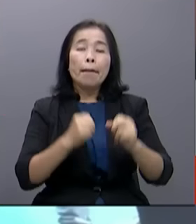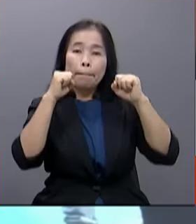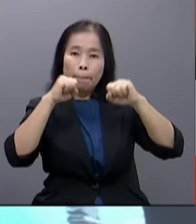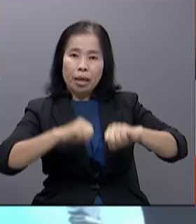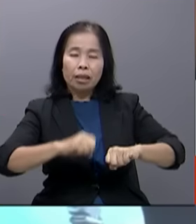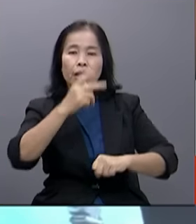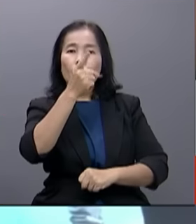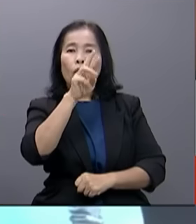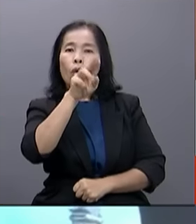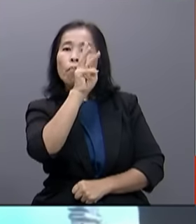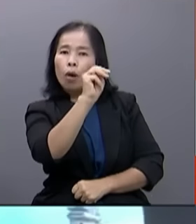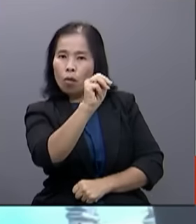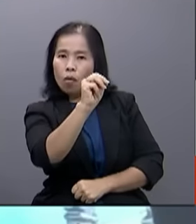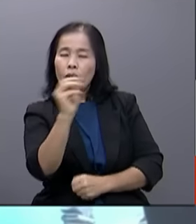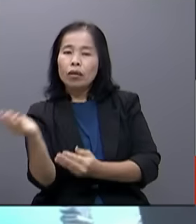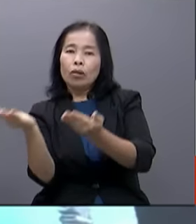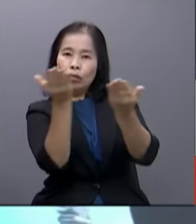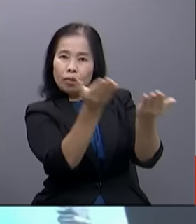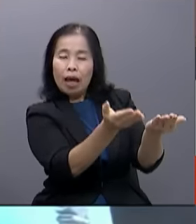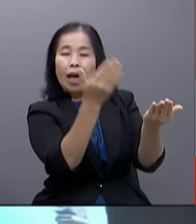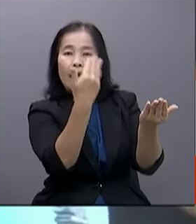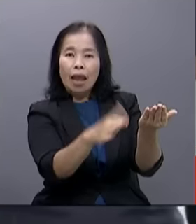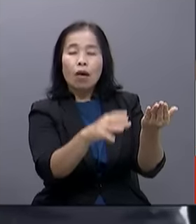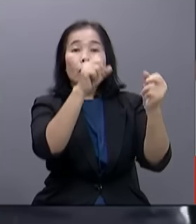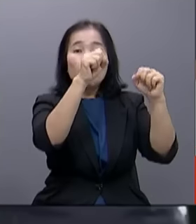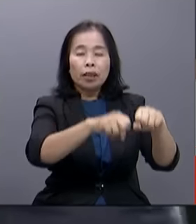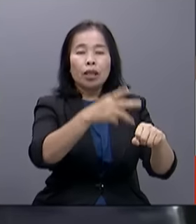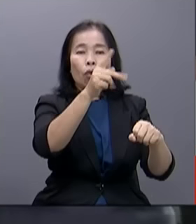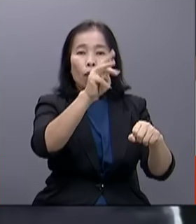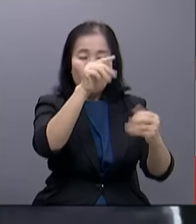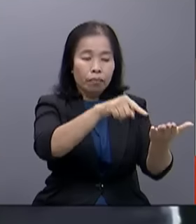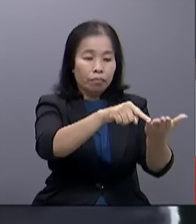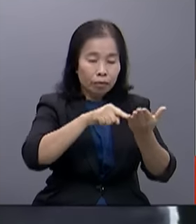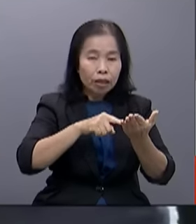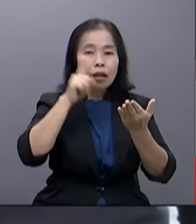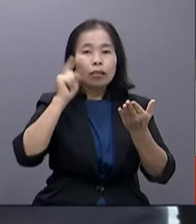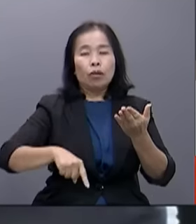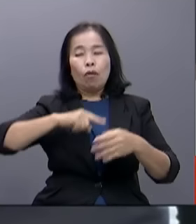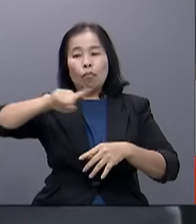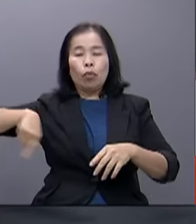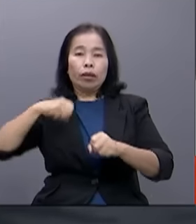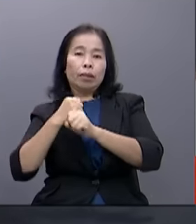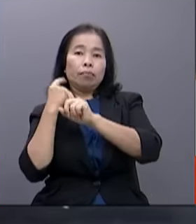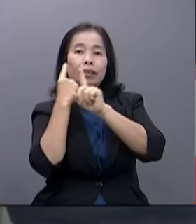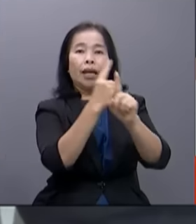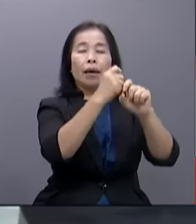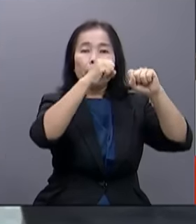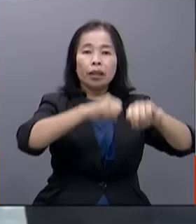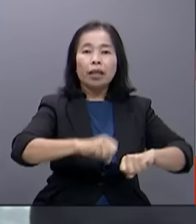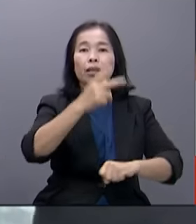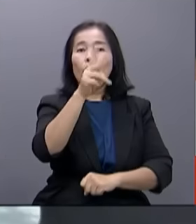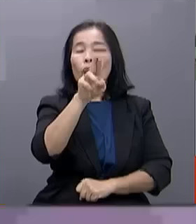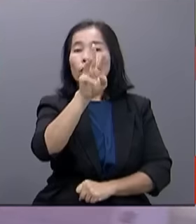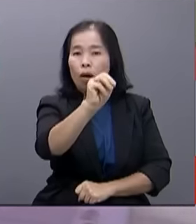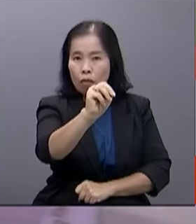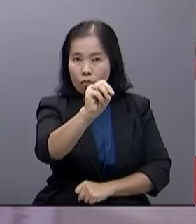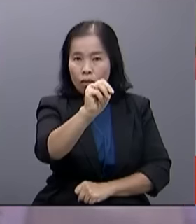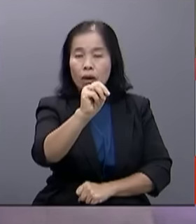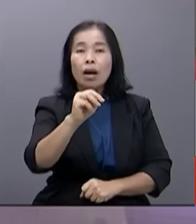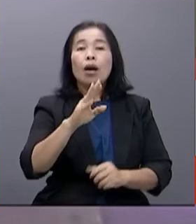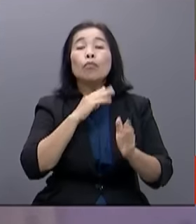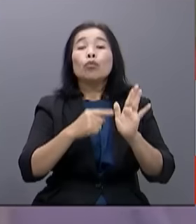แต่ปี2482หน่วยราชการจะต้องถือปฏิบัติตามนั้นอย่างกรณีนี้สำ